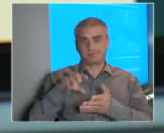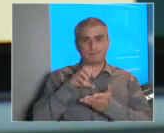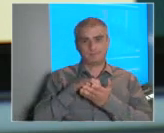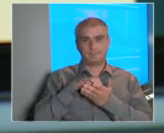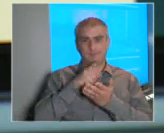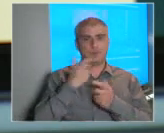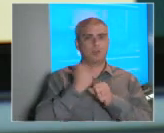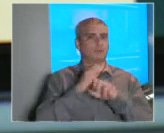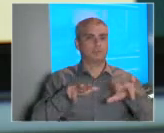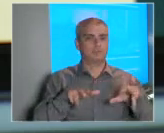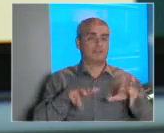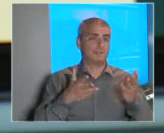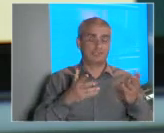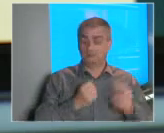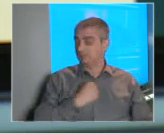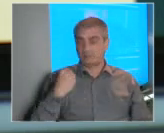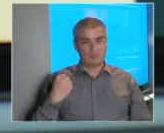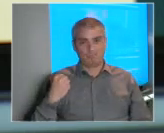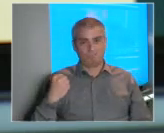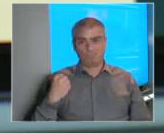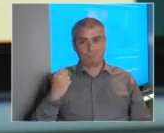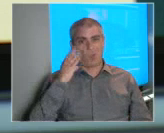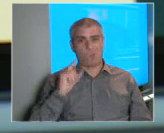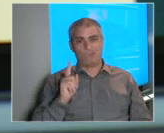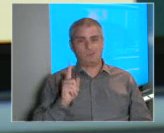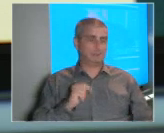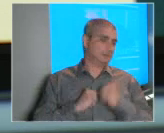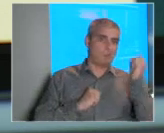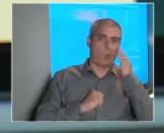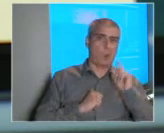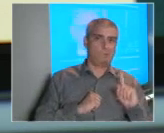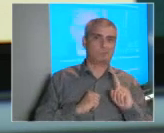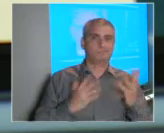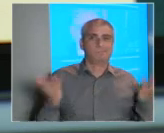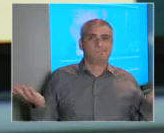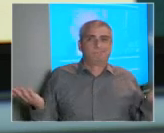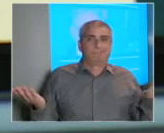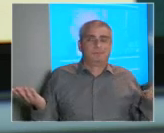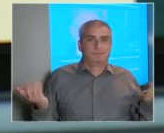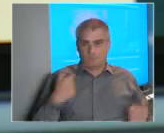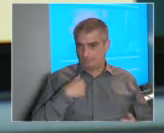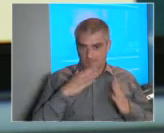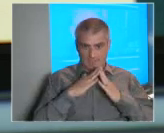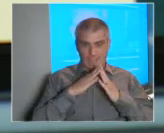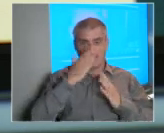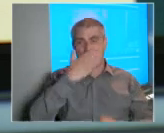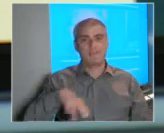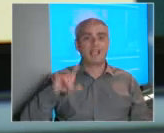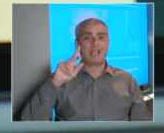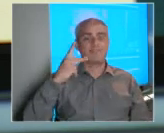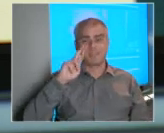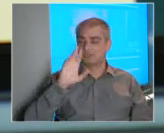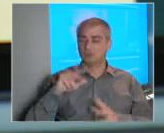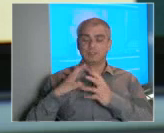הוא יוצר מצב שהימין לא שבע רצון, והשמאל לא שבע רצון. אתה יודע, אני גר בעמק חפר, יש שם קיבוץ